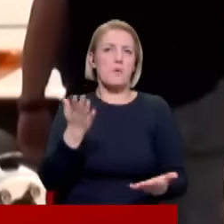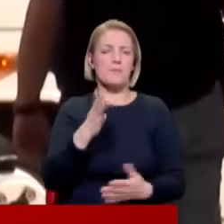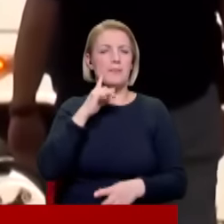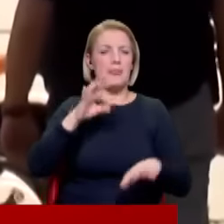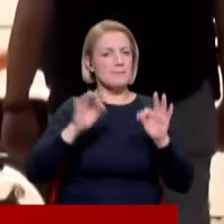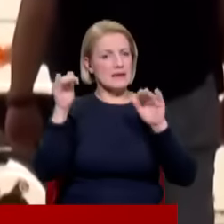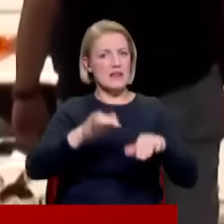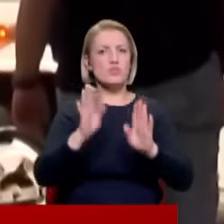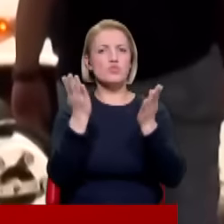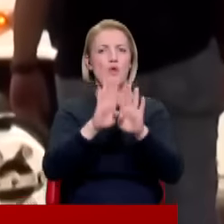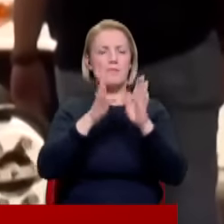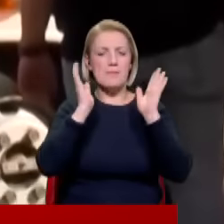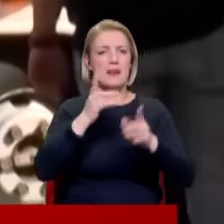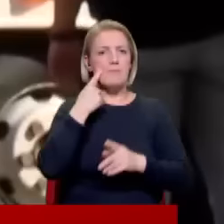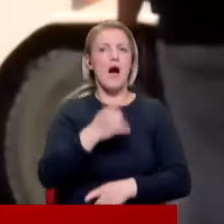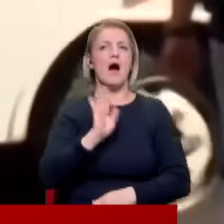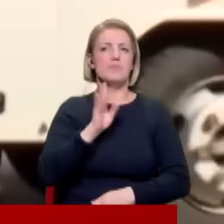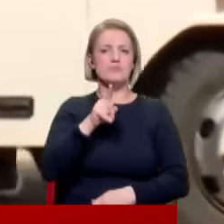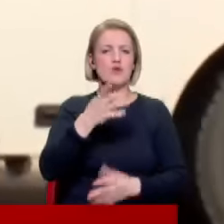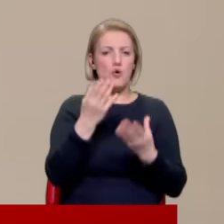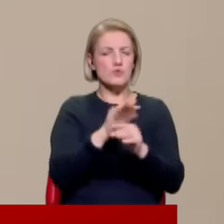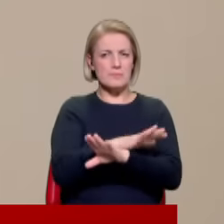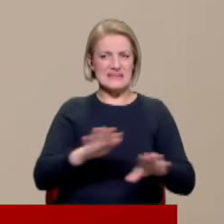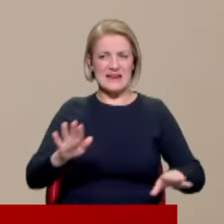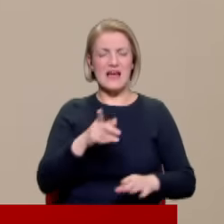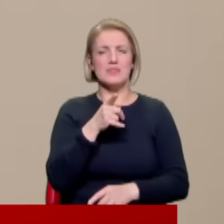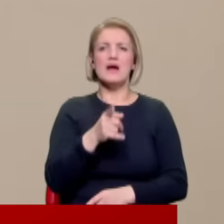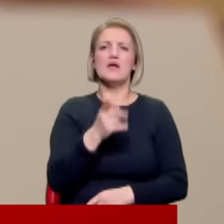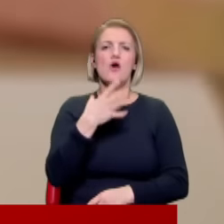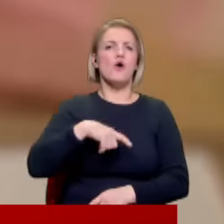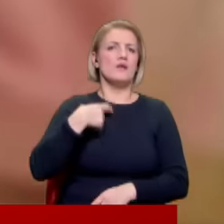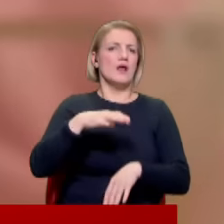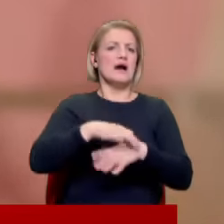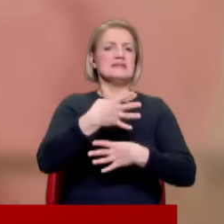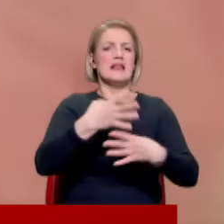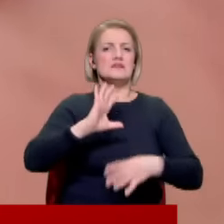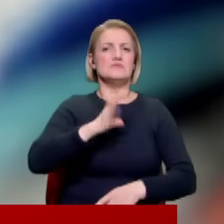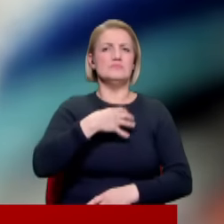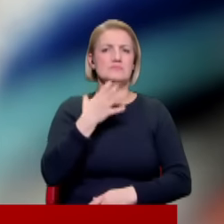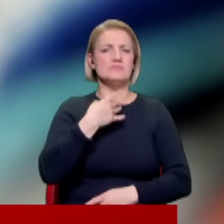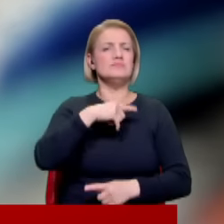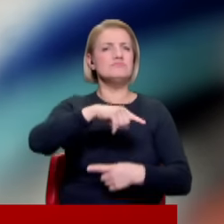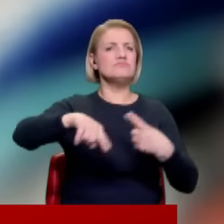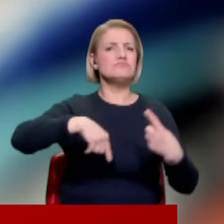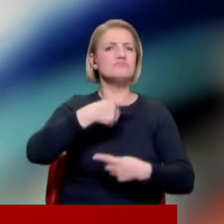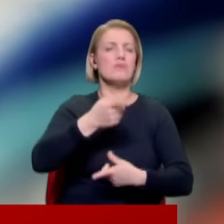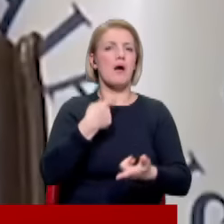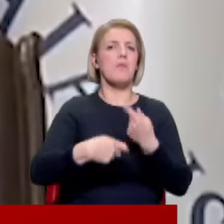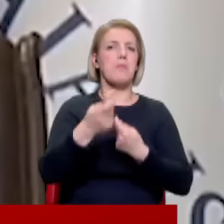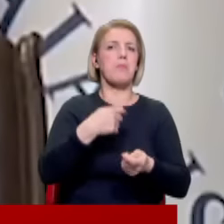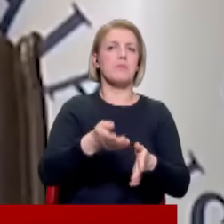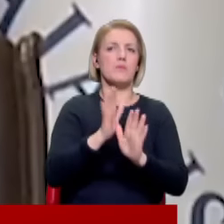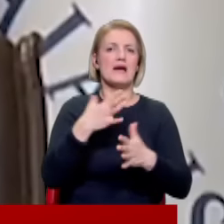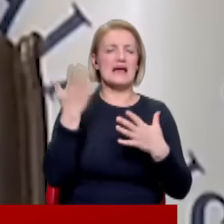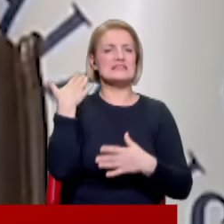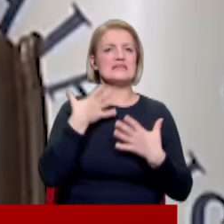Denetime gelindi, dolaplara bile bakılmadı. Tüm bunlar olup biterken de iddiaya göre özel hastanelerin sahipleri çarkı işletmeye devam etti.